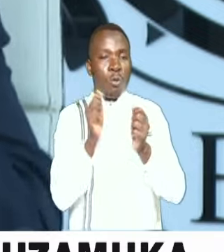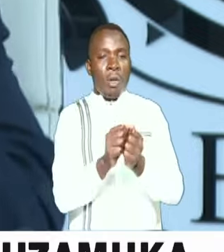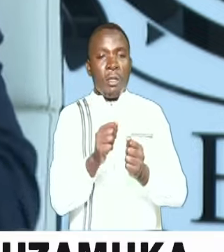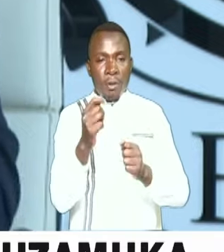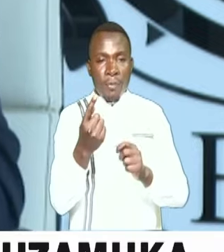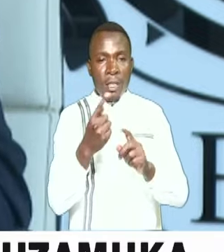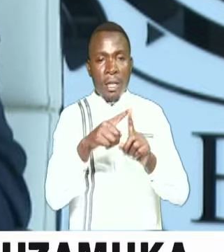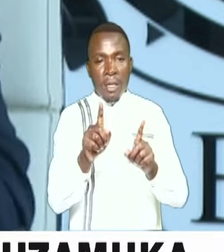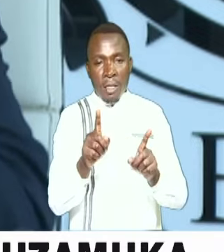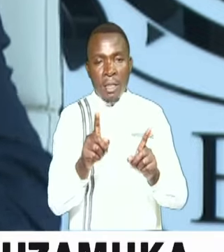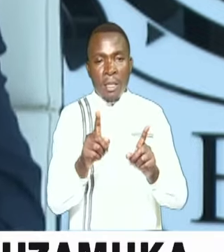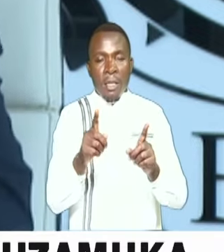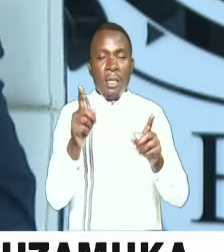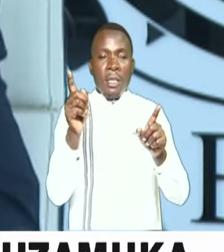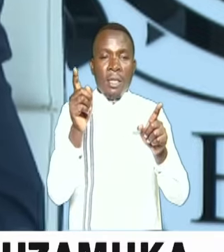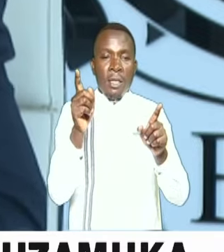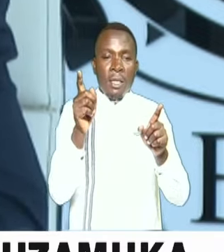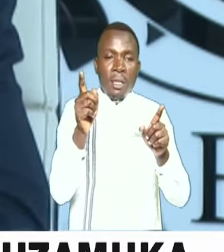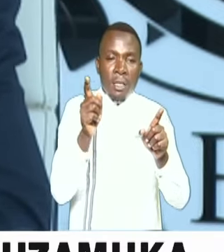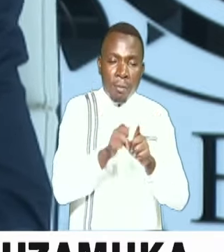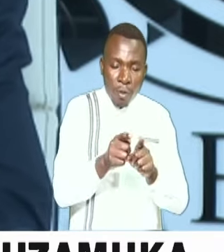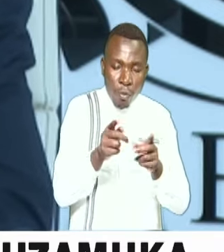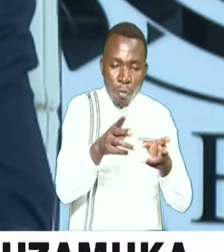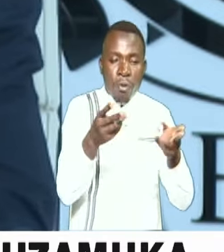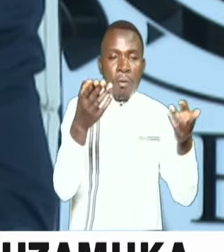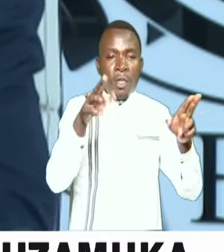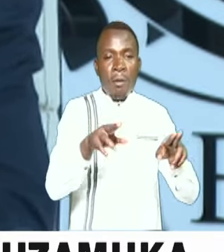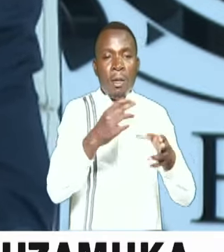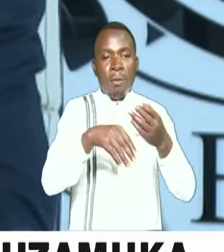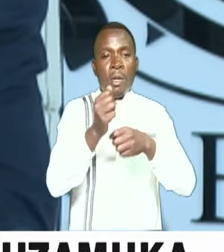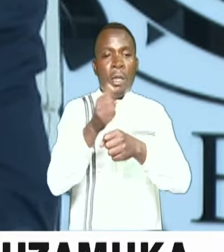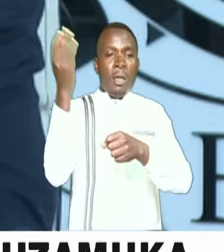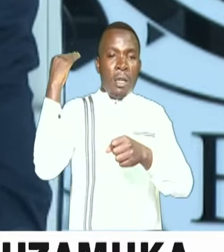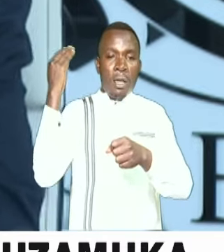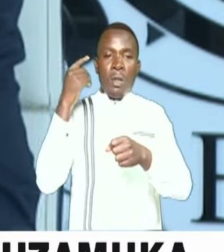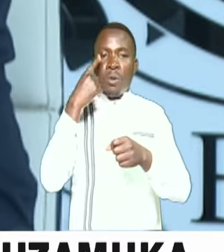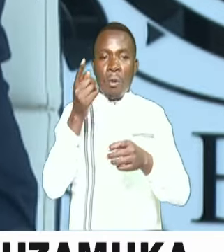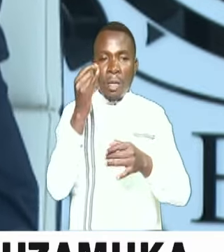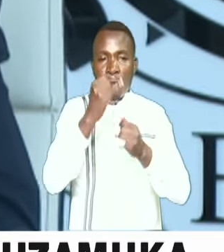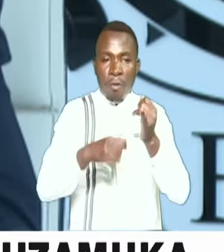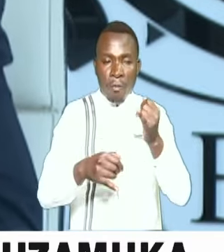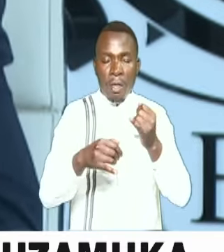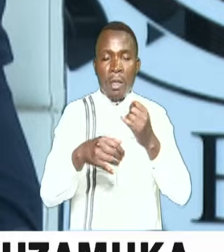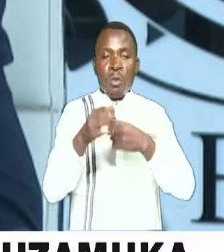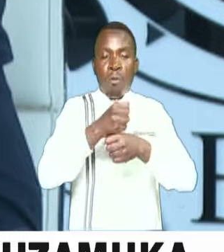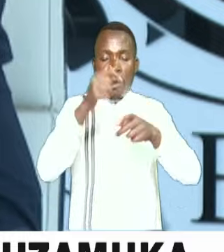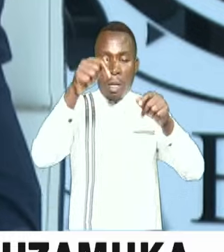hasi cyane yuko byagenze mu mwaka ushize, tubona mu mezi uyu mwaka bitazarenga